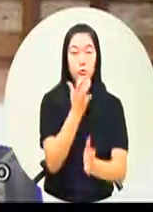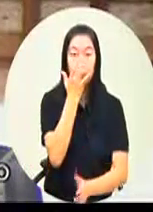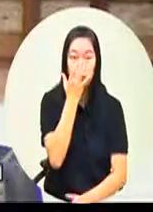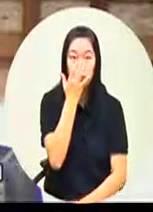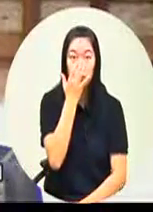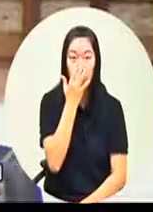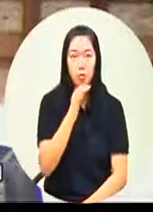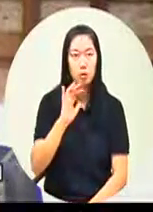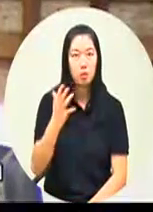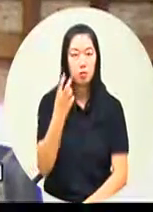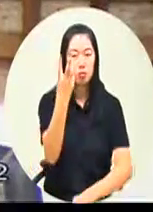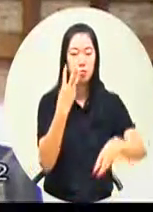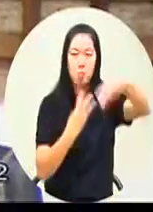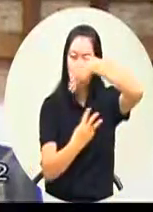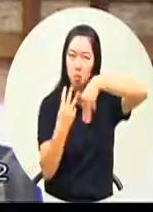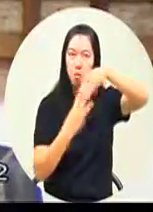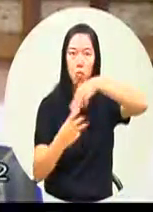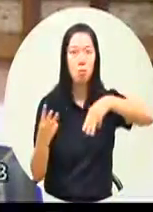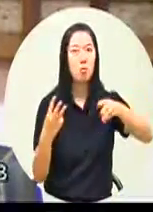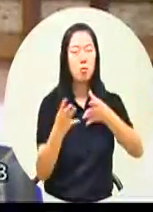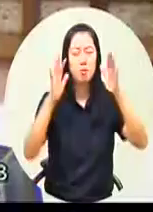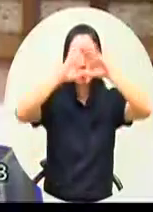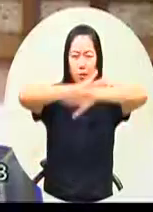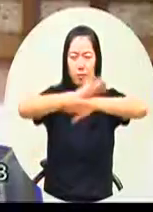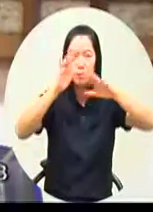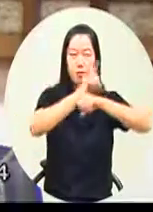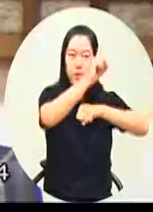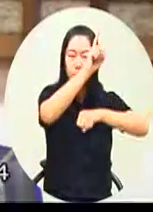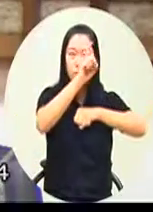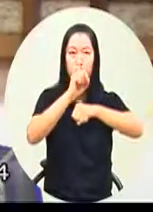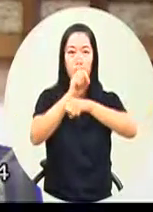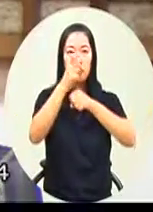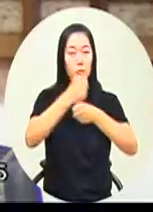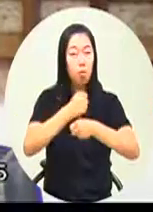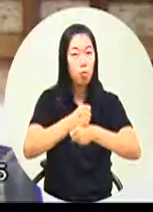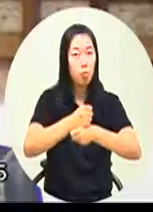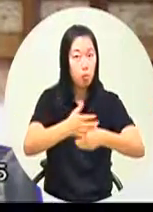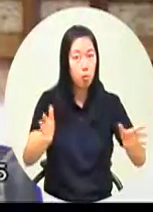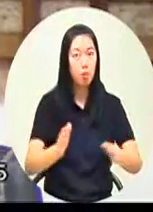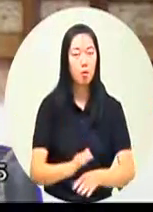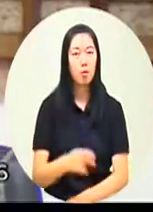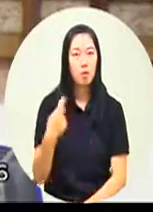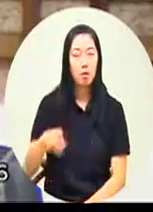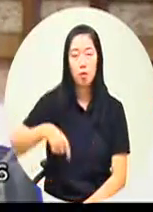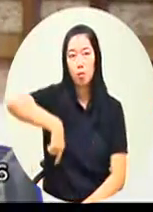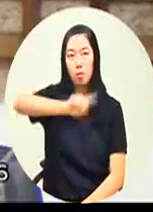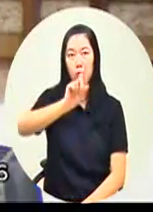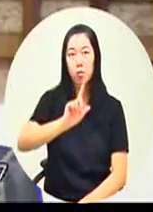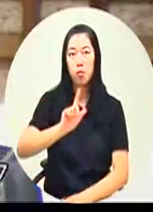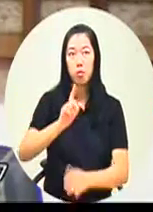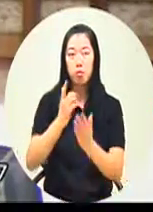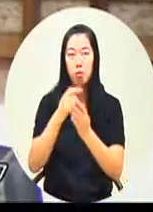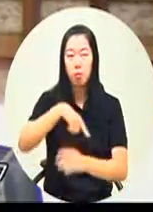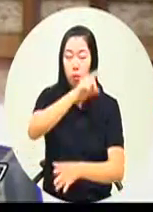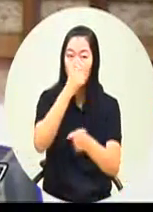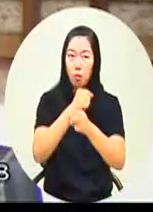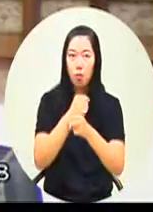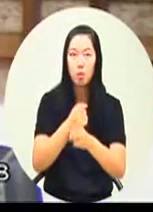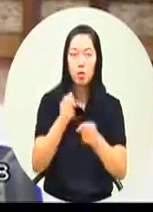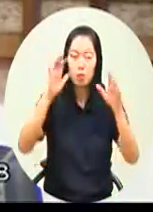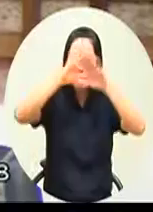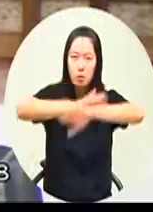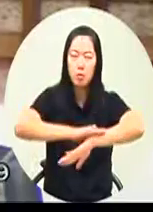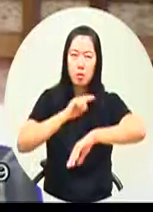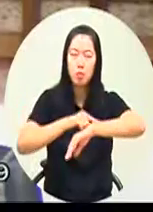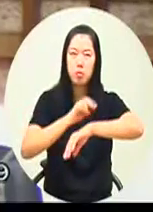个轮班的都是十一点下班，甚至要上班的有的是十二点，